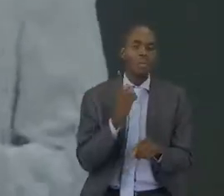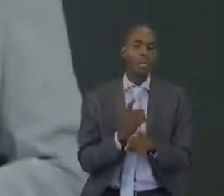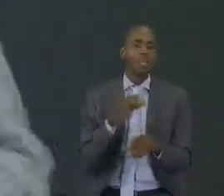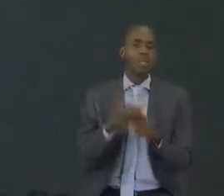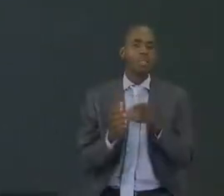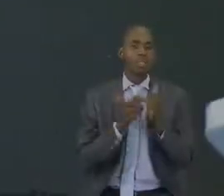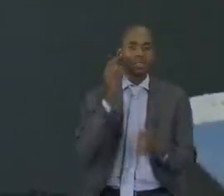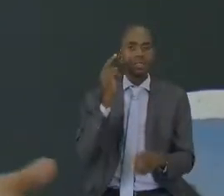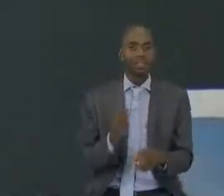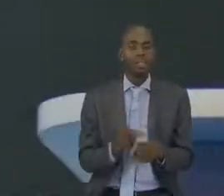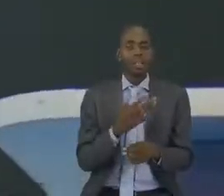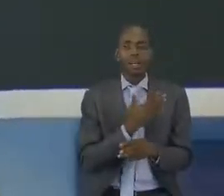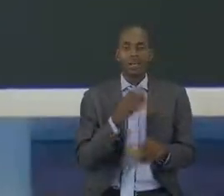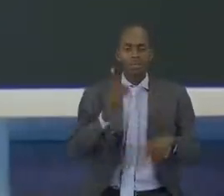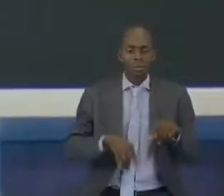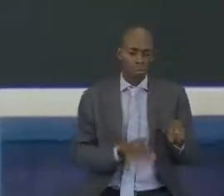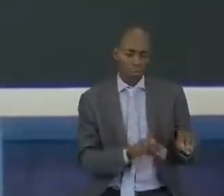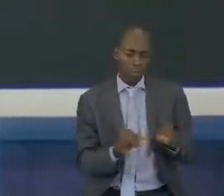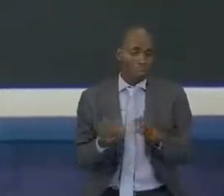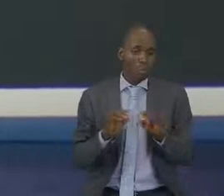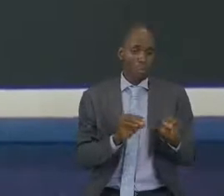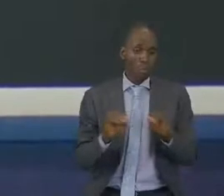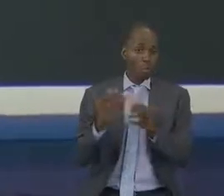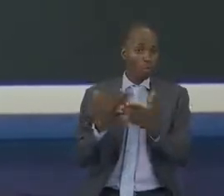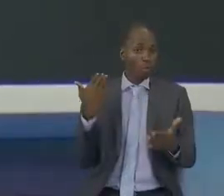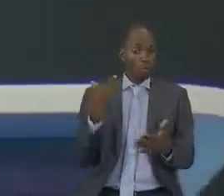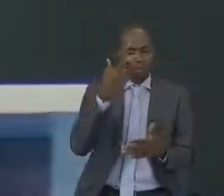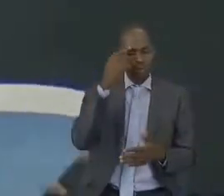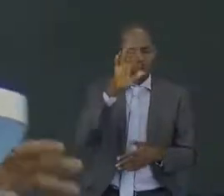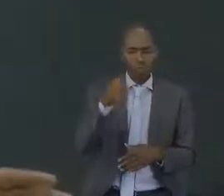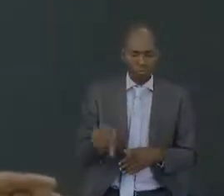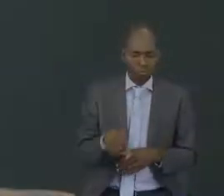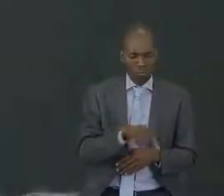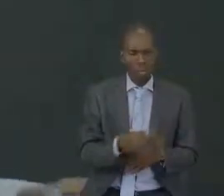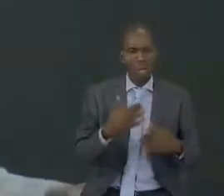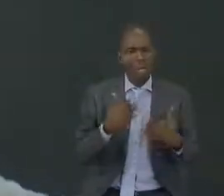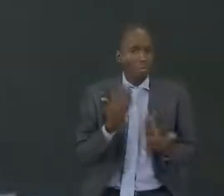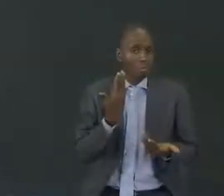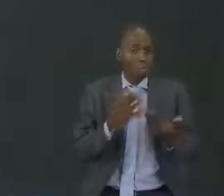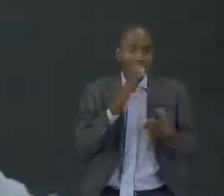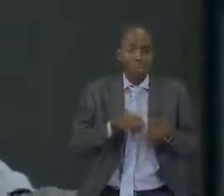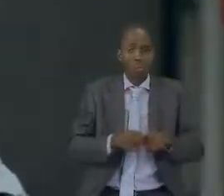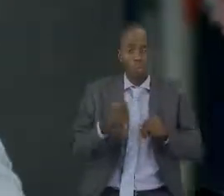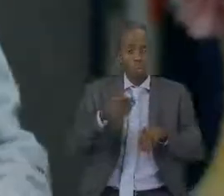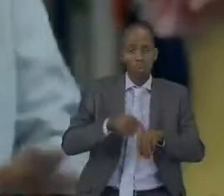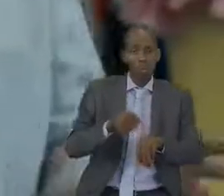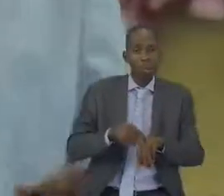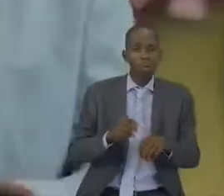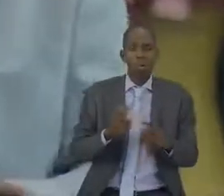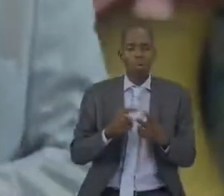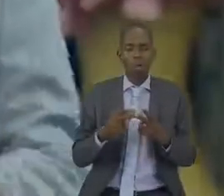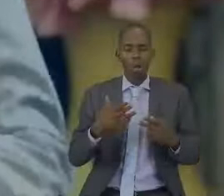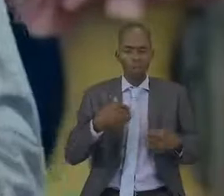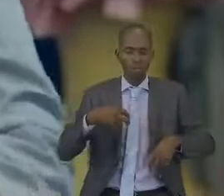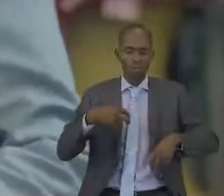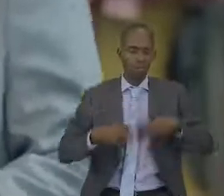Tu n'arrivais pas à bouger avant parce que tes pieds, soit tes os, les os sont cassés ou bien tu as la paralysie ou